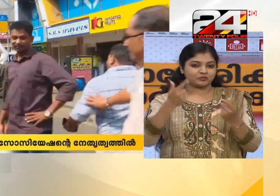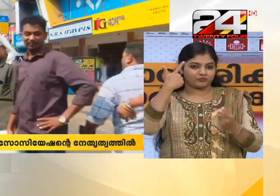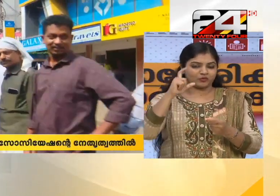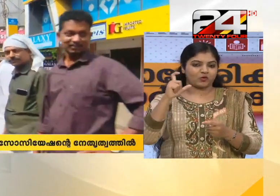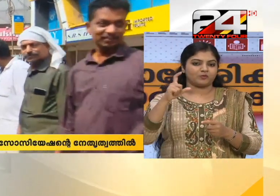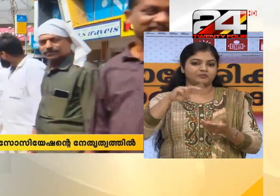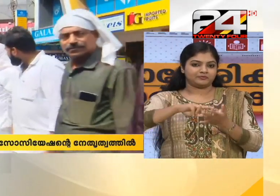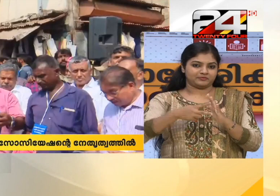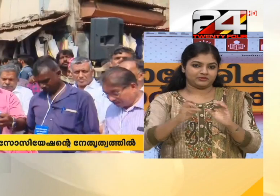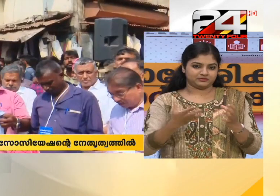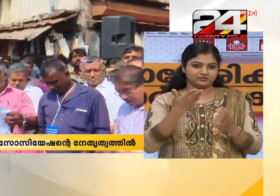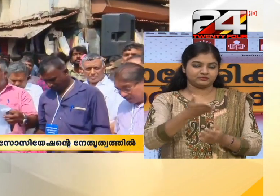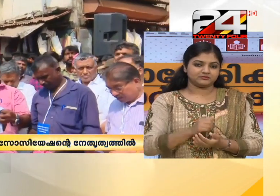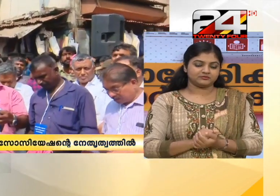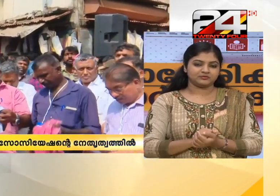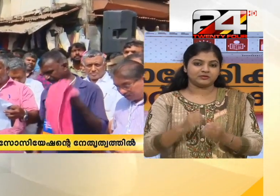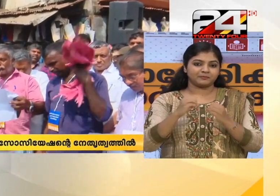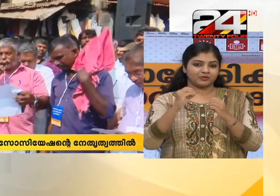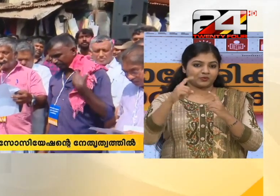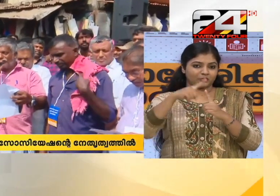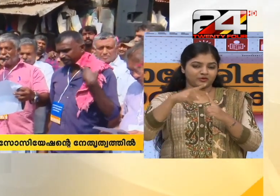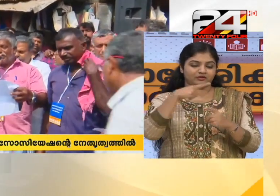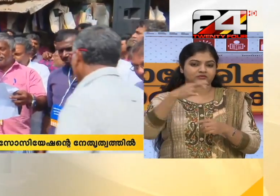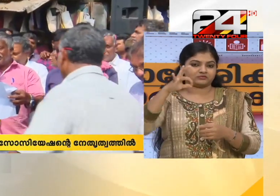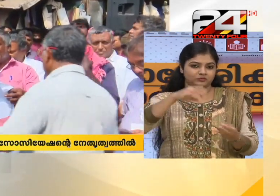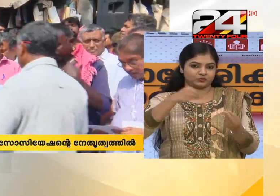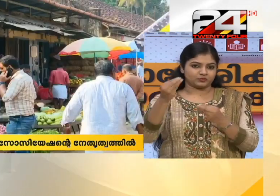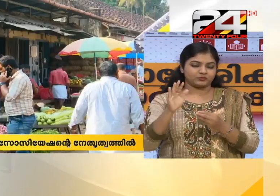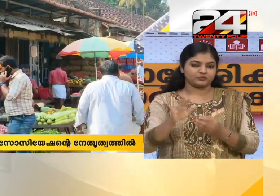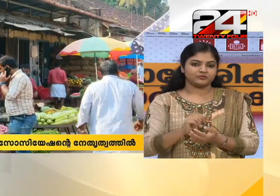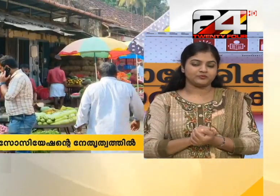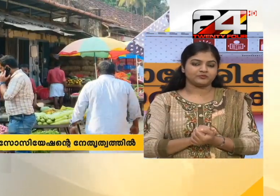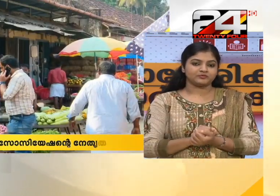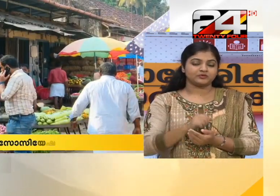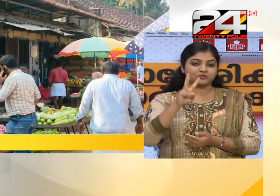പദ്ധതി ആസൂത്രണം ചെയ്തിരിക്കുന്നത്. BOT അടിസ്ഥാനത്തിലാണ് കരാർ നൽകിയിരിക്കുന്നത്.